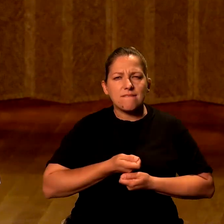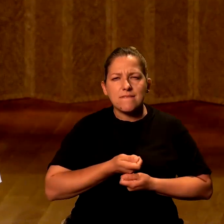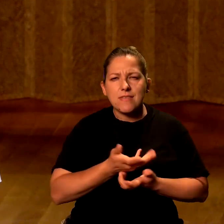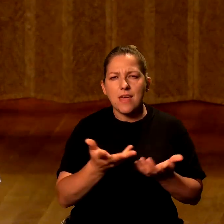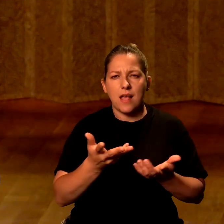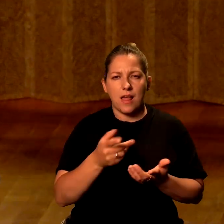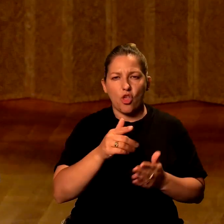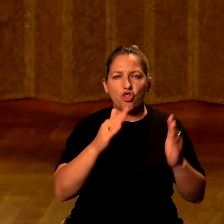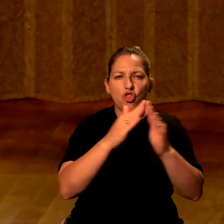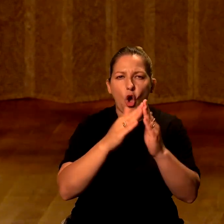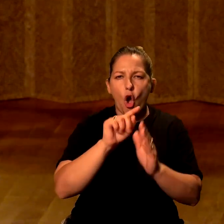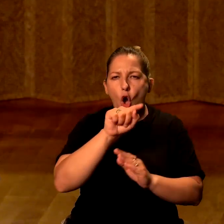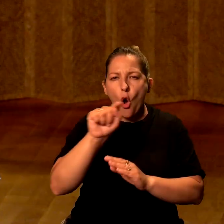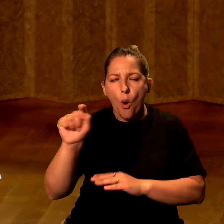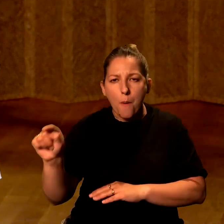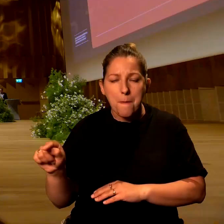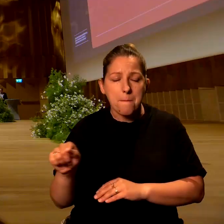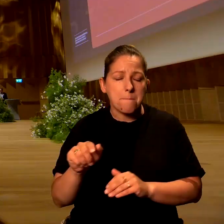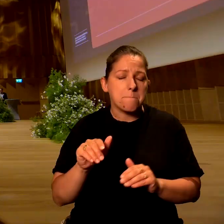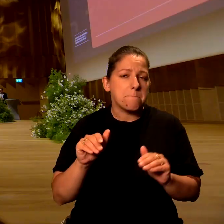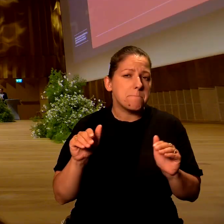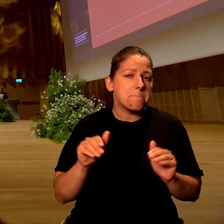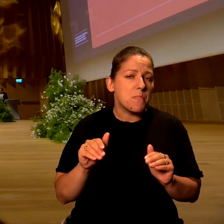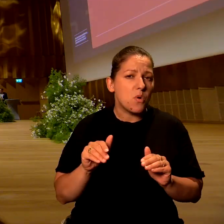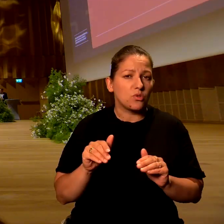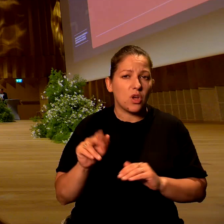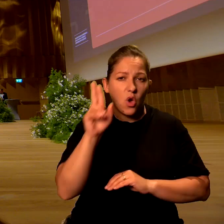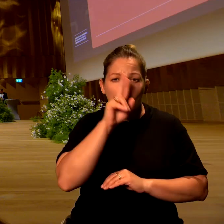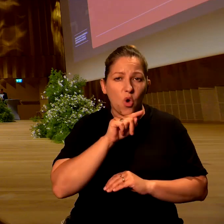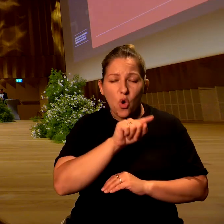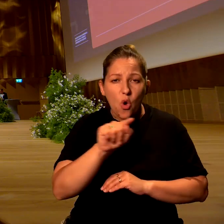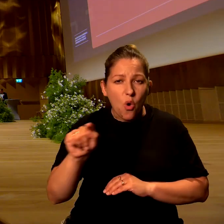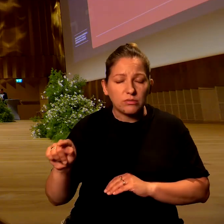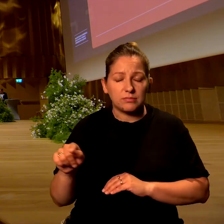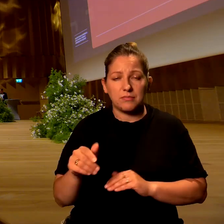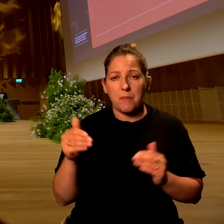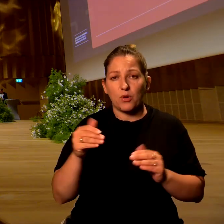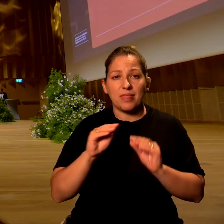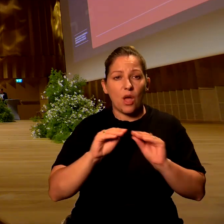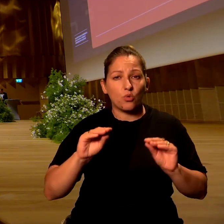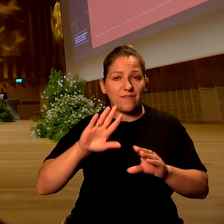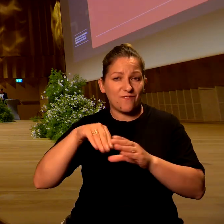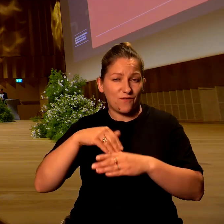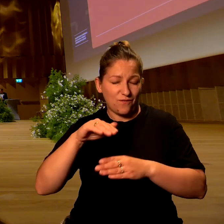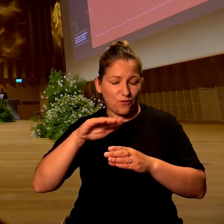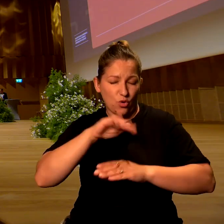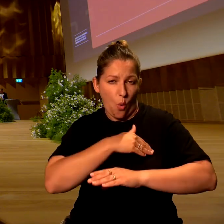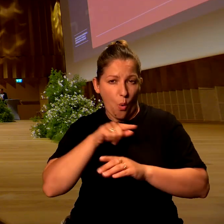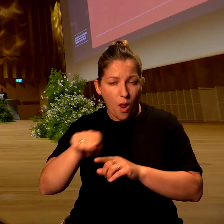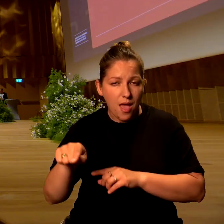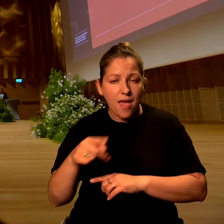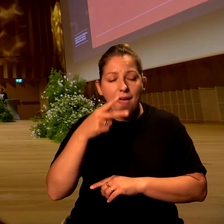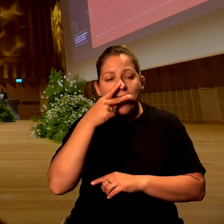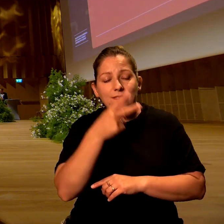wielu domach być może rodzic, być może nauczyciel w szkole widzi